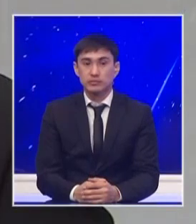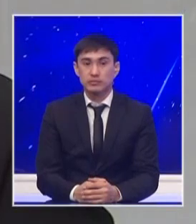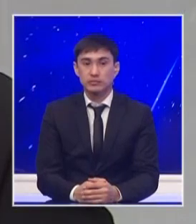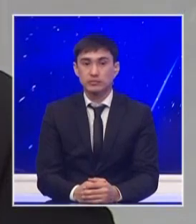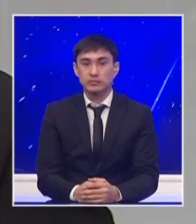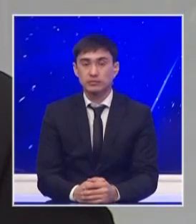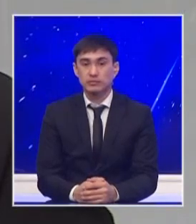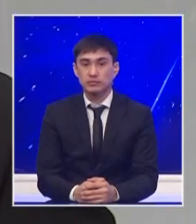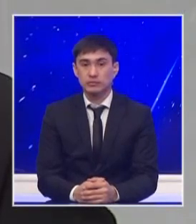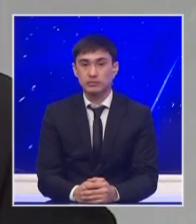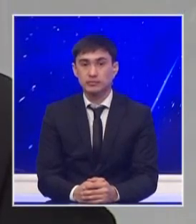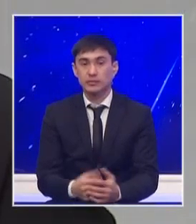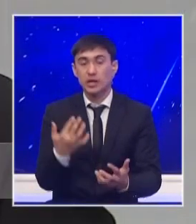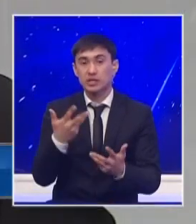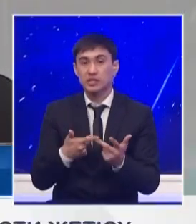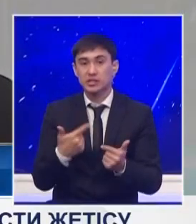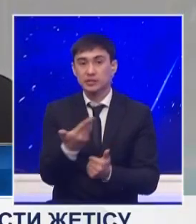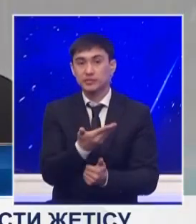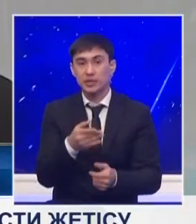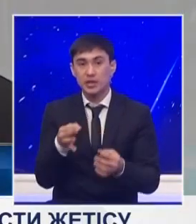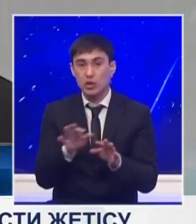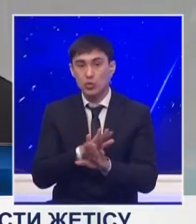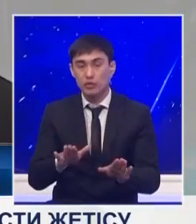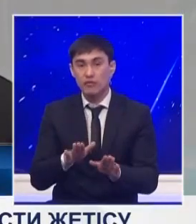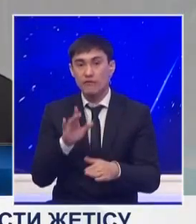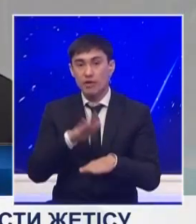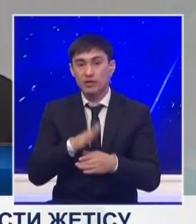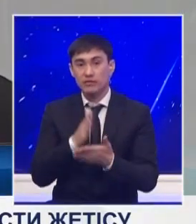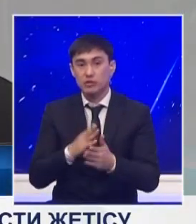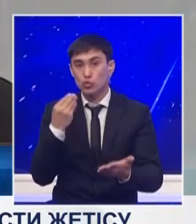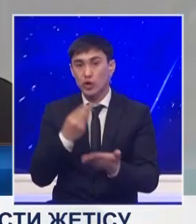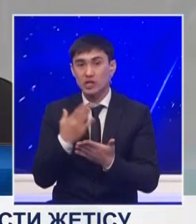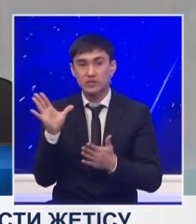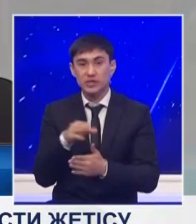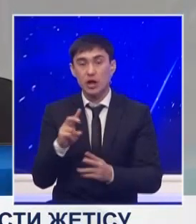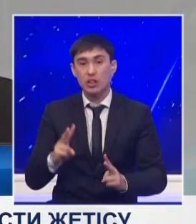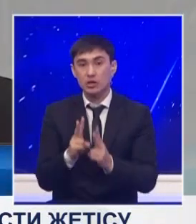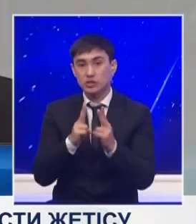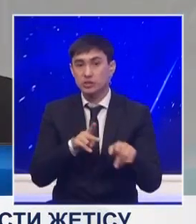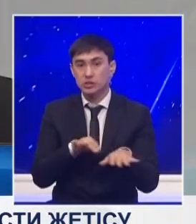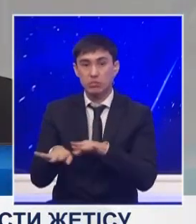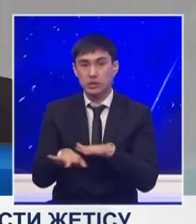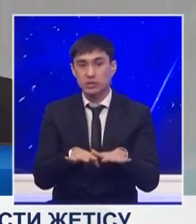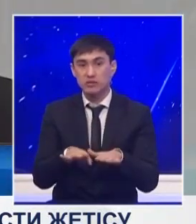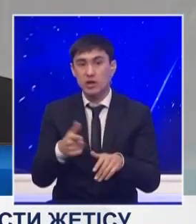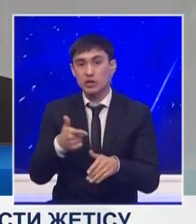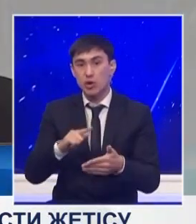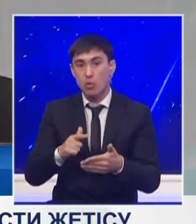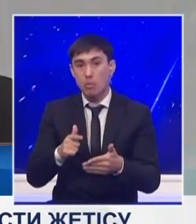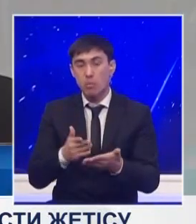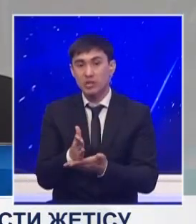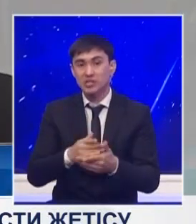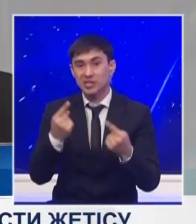казарш среди нерегулируемых факторов заметную роль играет удорожение всех логистических процессов из-за геополитического